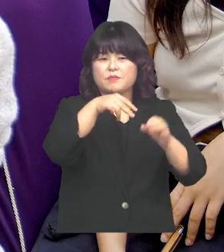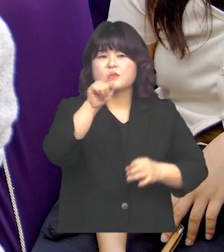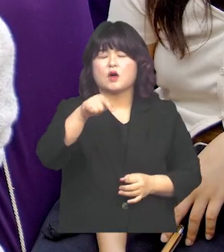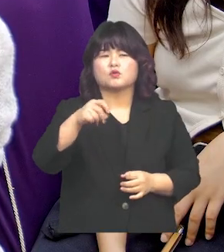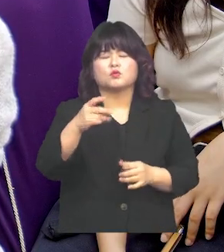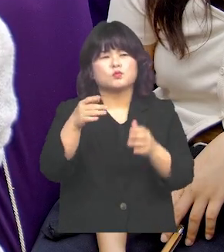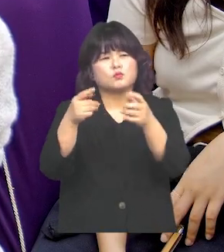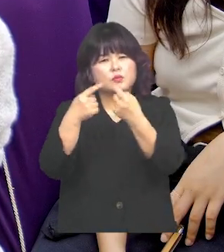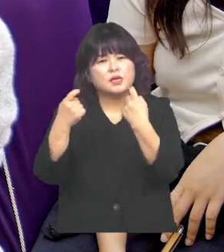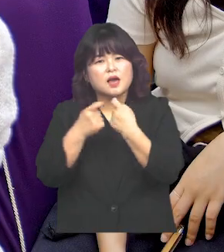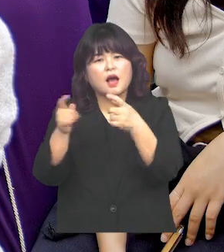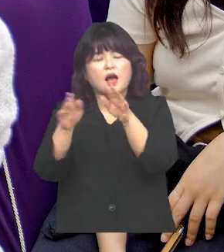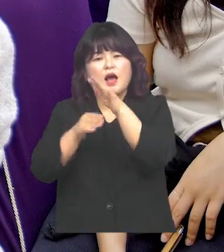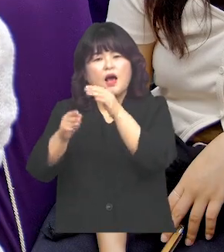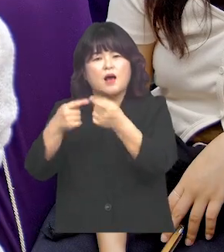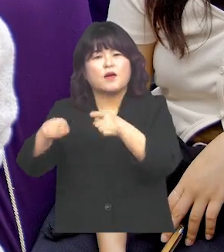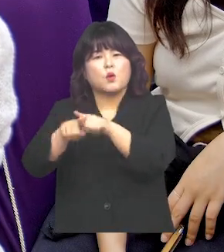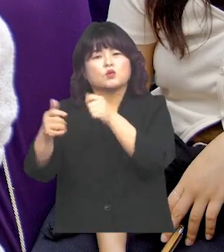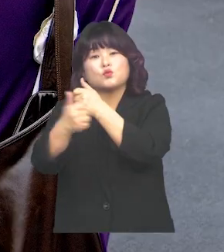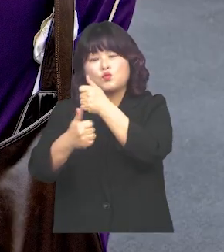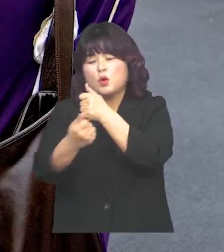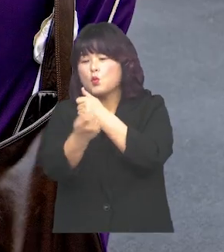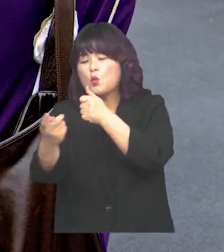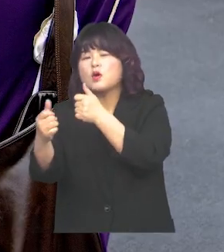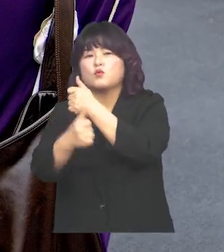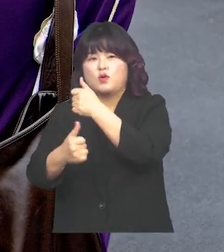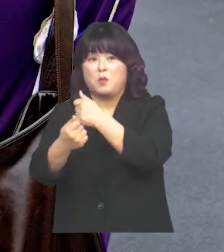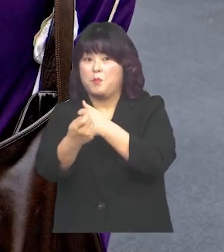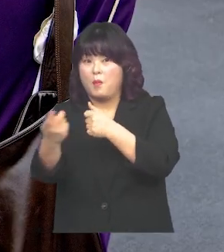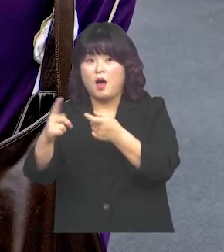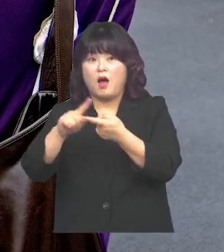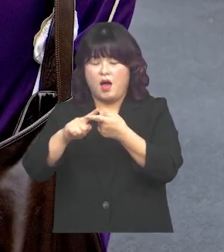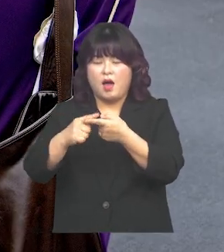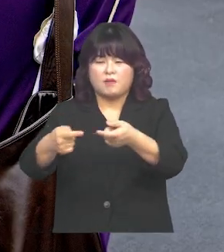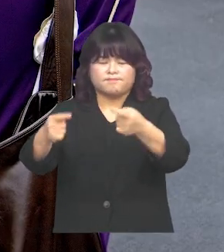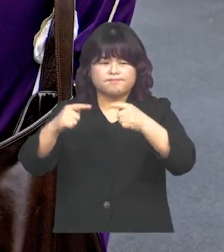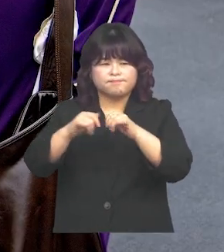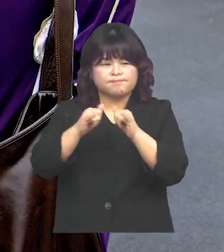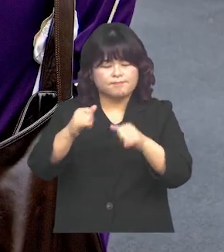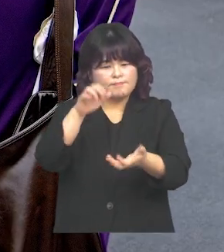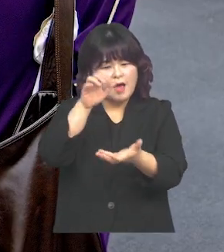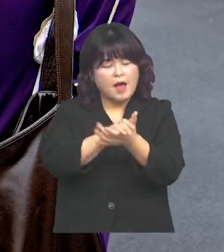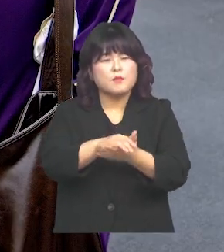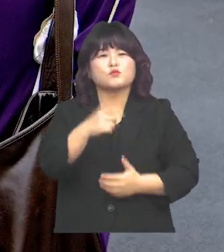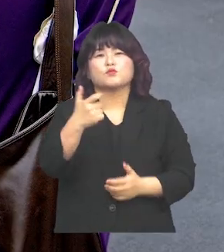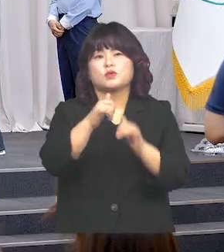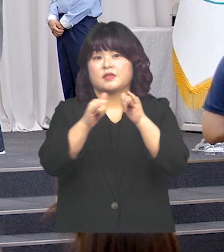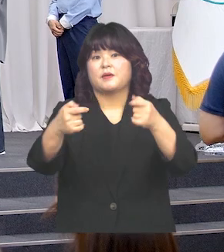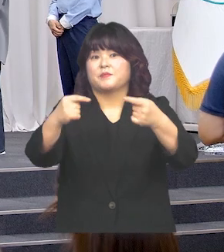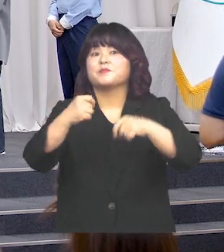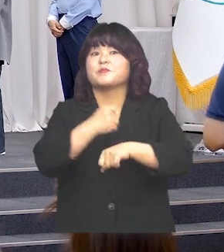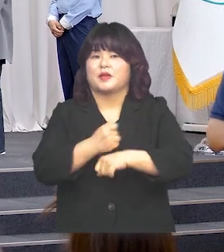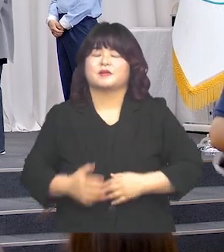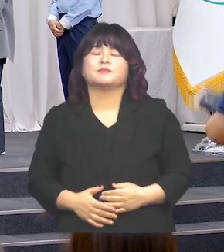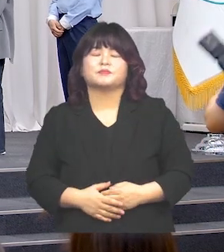김석중 용인시 민관협치위원회 공동위원장을 비롯한 위원, 공모전 참여자 등 60여 명이